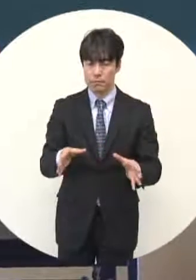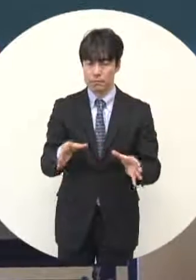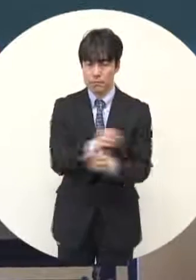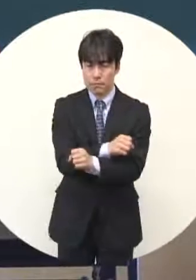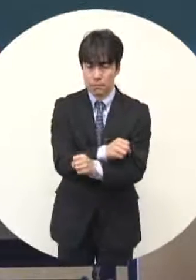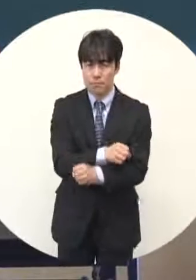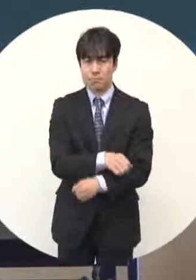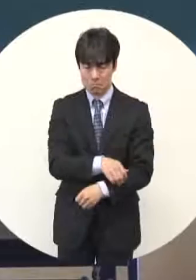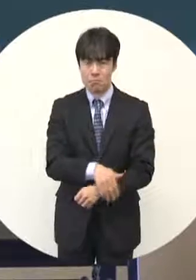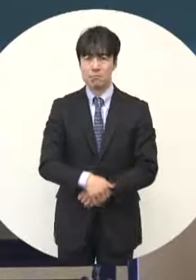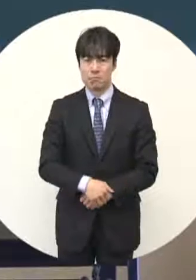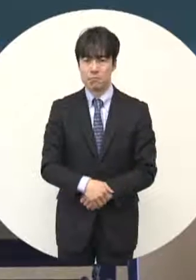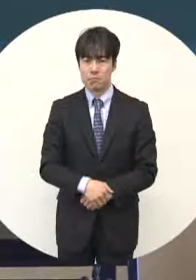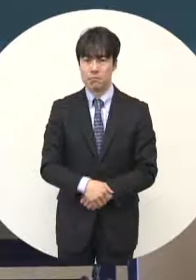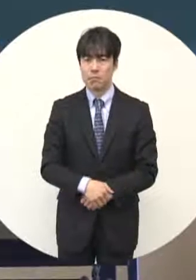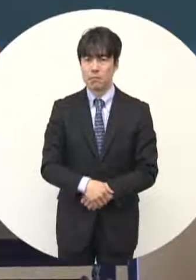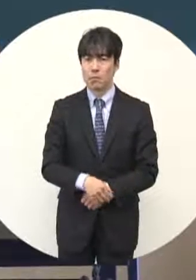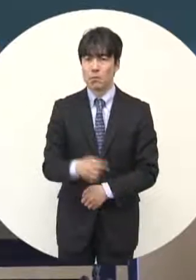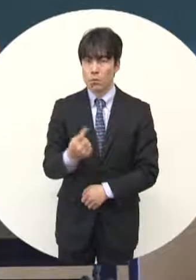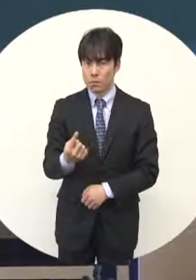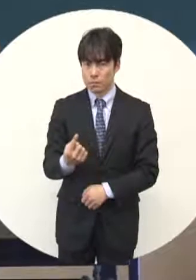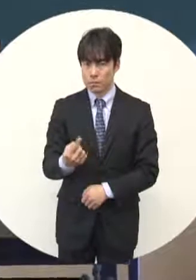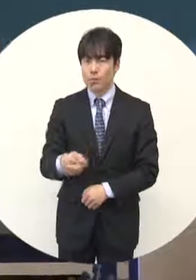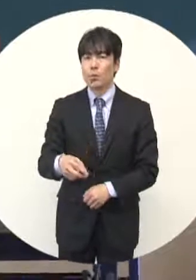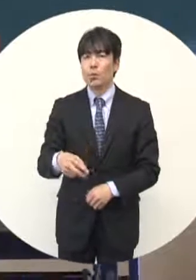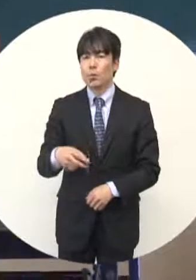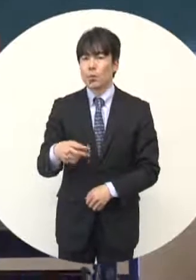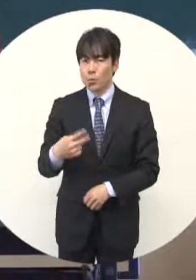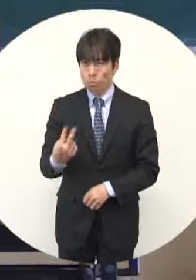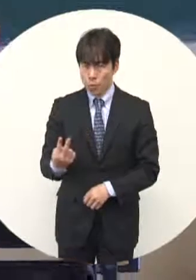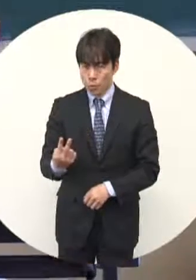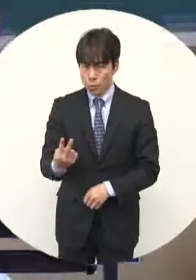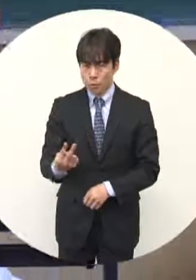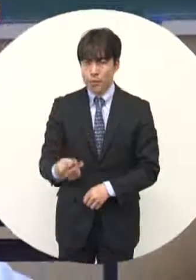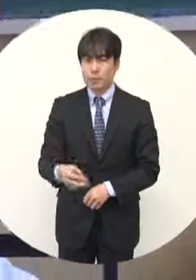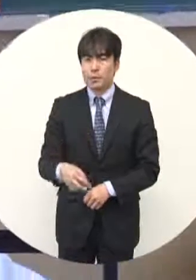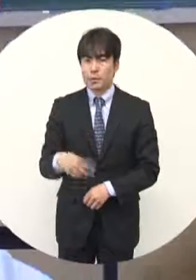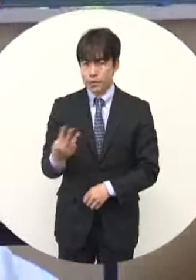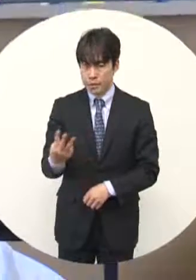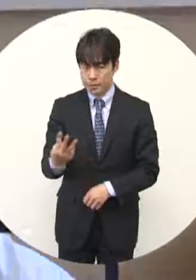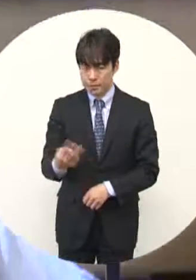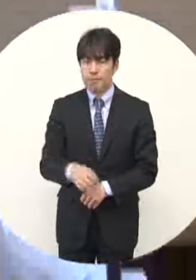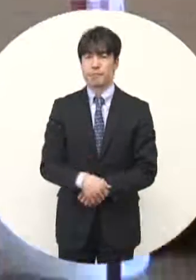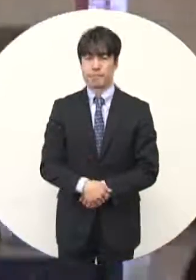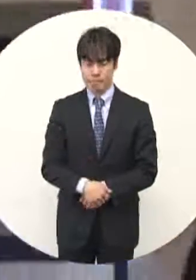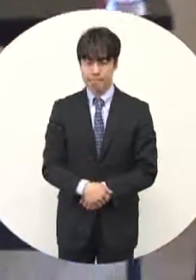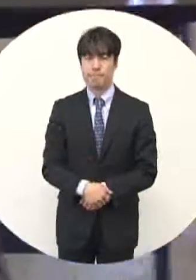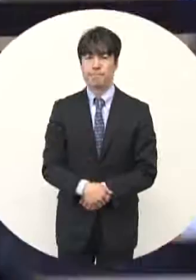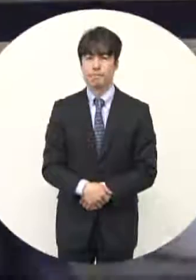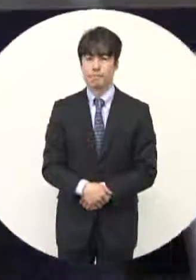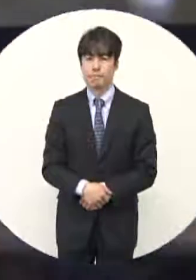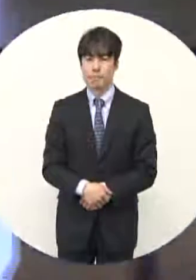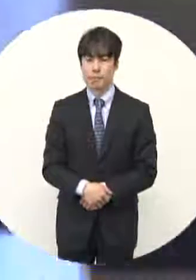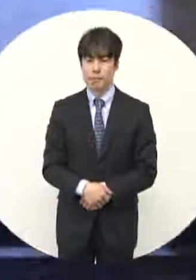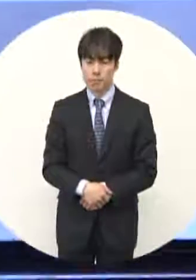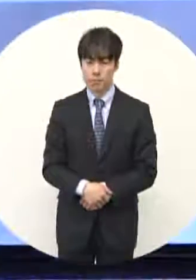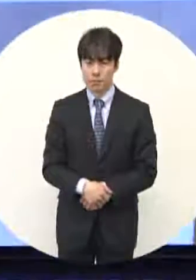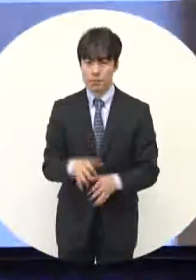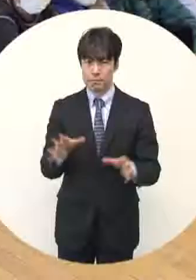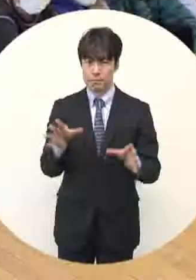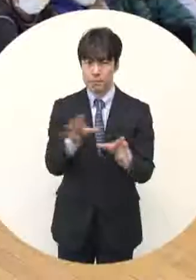ますよ、ワン、ツー、スリーってやる。ちょっとね、緊